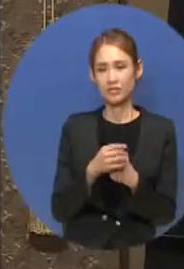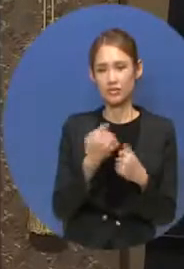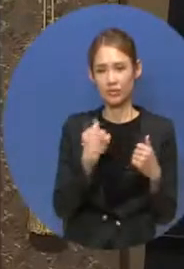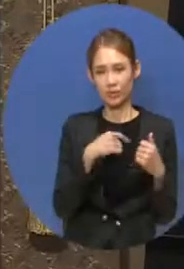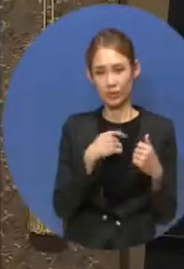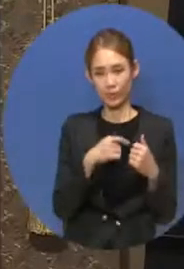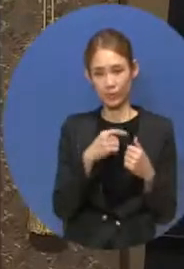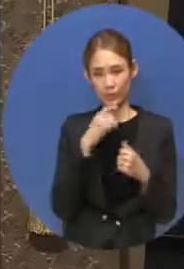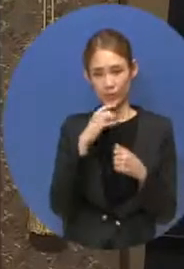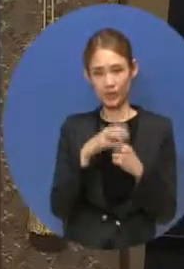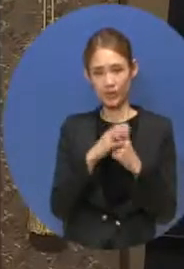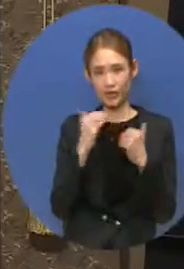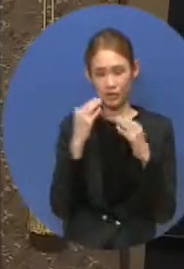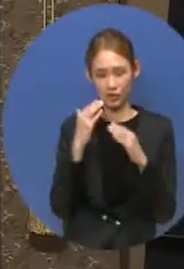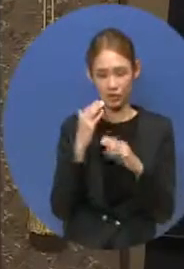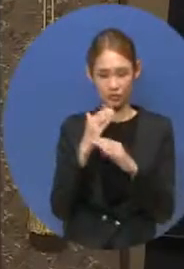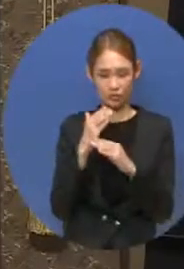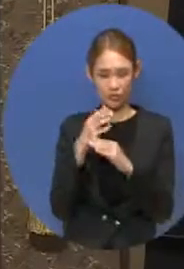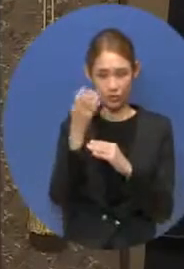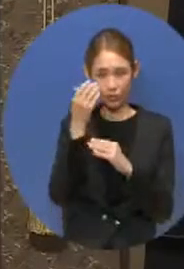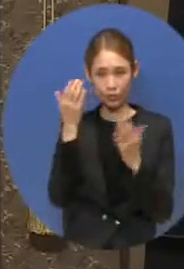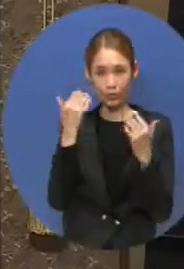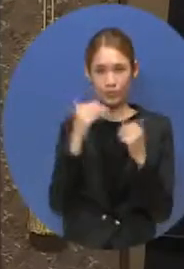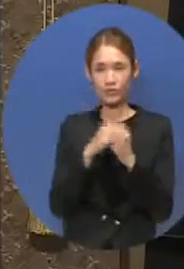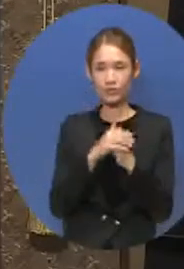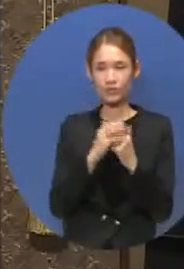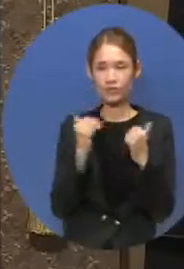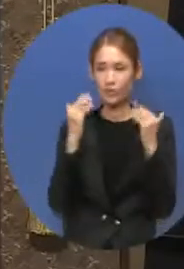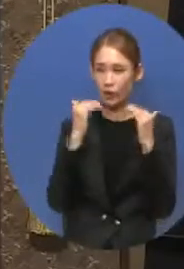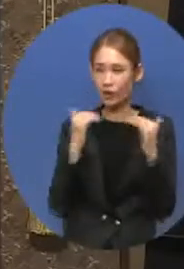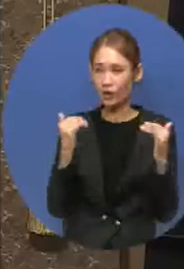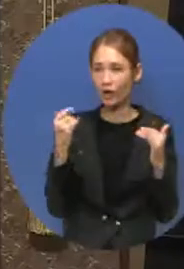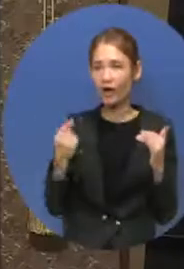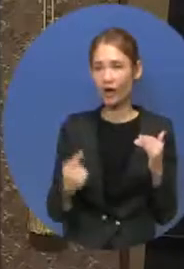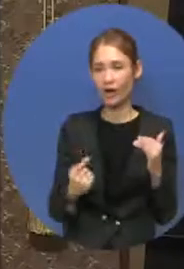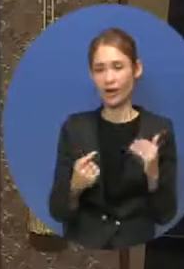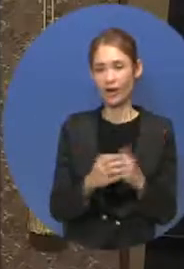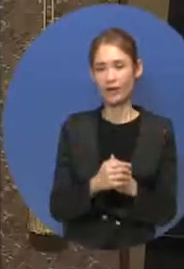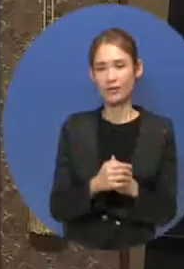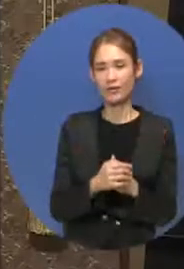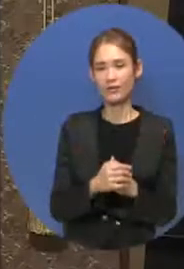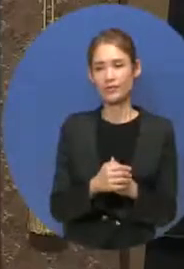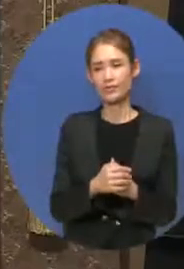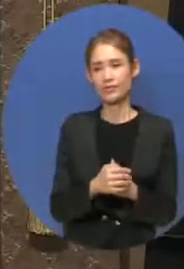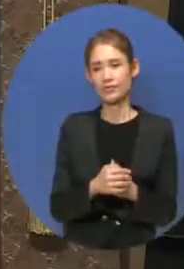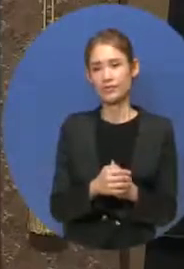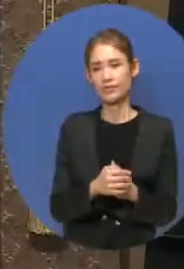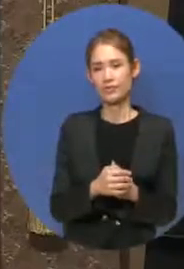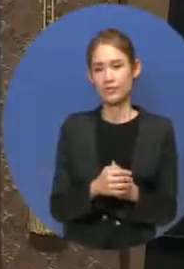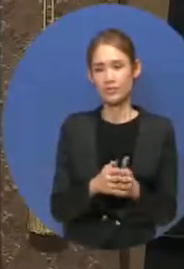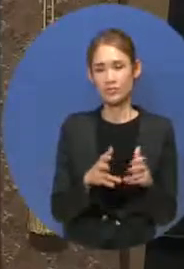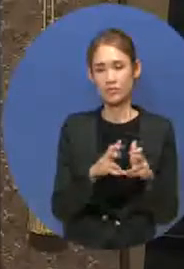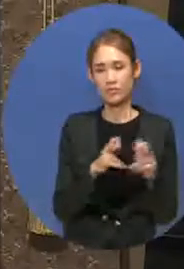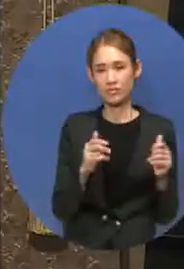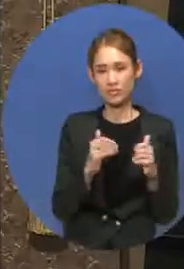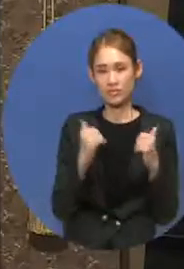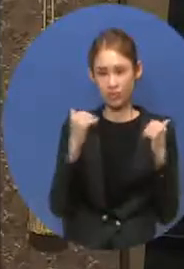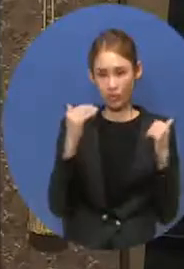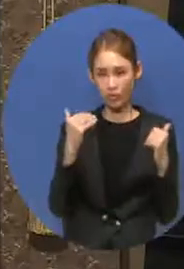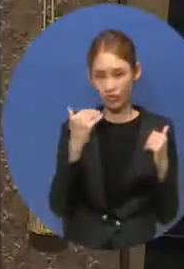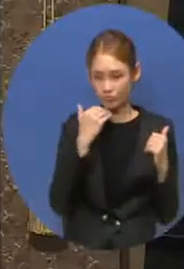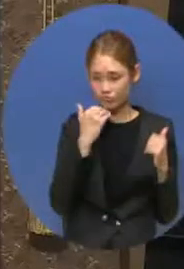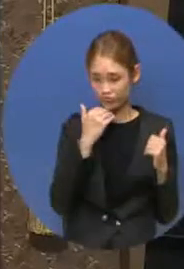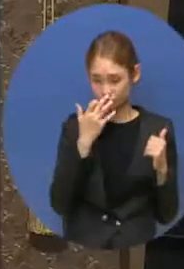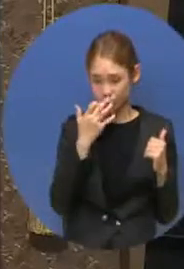왔던 아이들이 중학교, 고등학교를 거쳐서 성인이 돼서 오시는데요. 장애 당사자는 성장했으니까